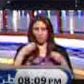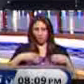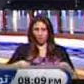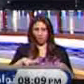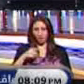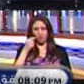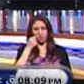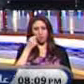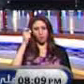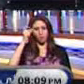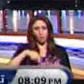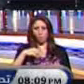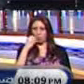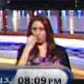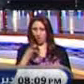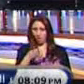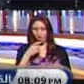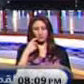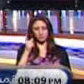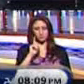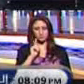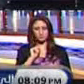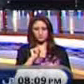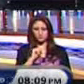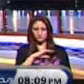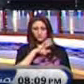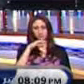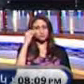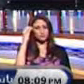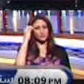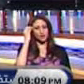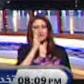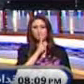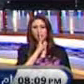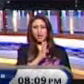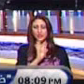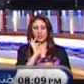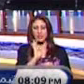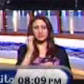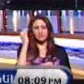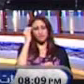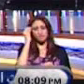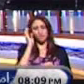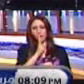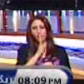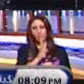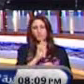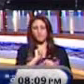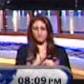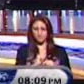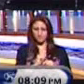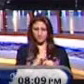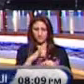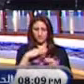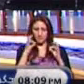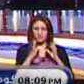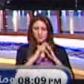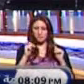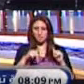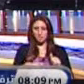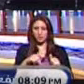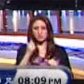الثالثة خارج بلده. الناس عايزة تعرف الحقيقة وتدور على إجابات على أسئلتها، وبتسأل عن الدولة